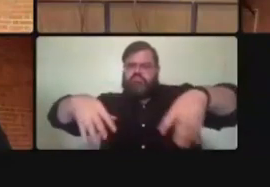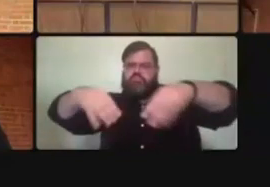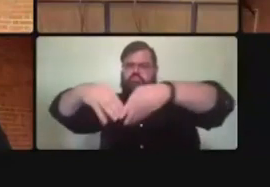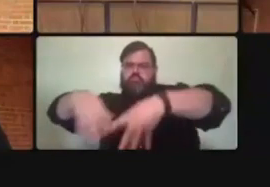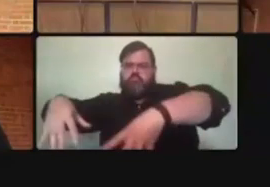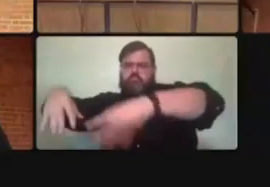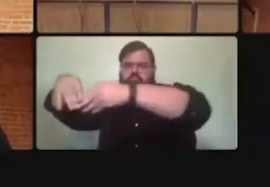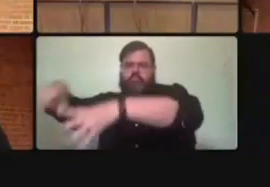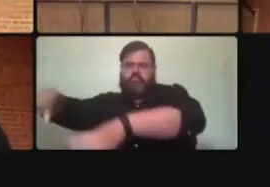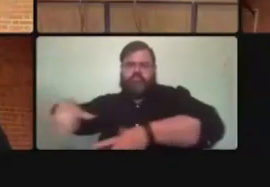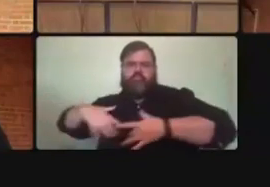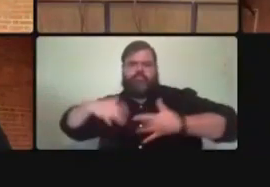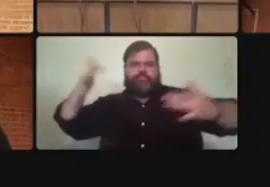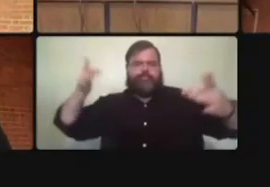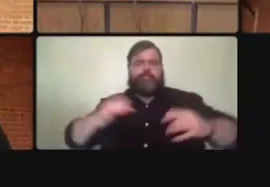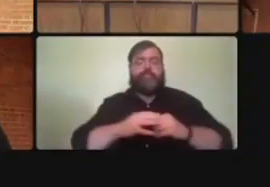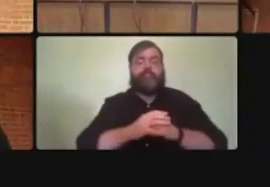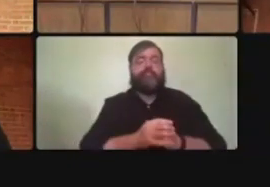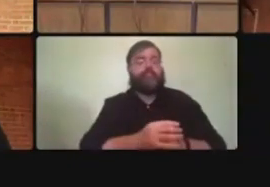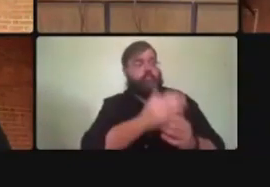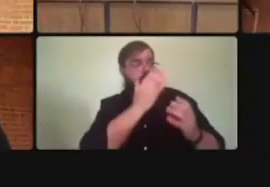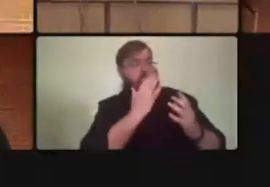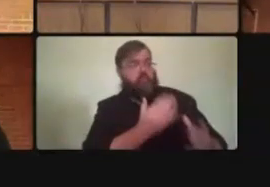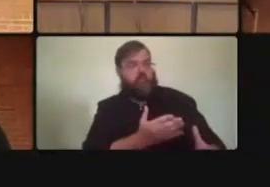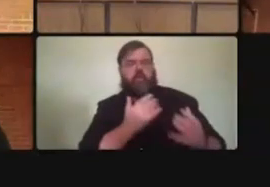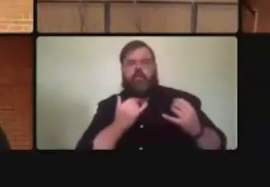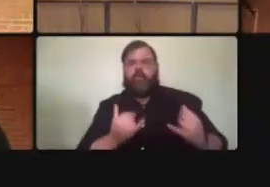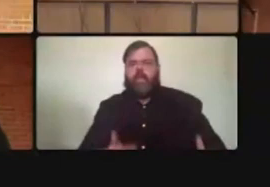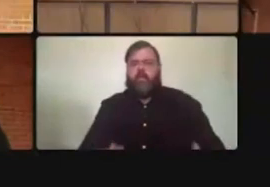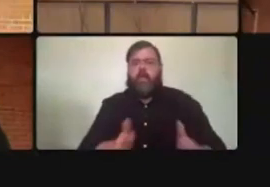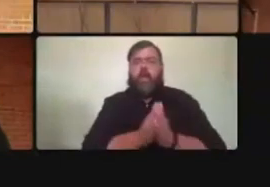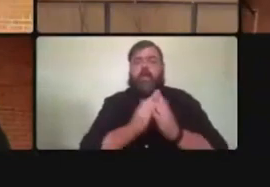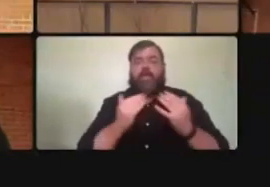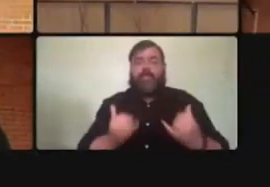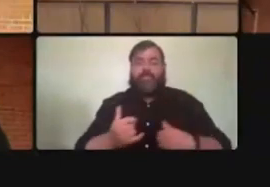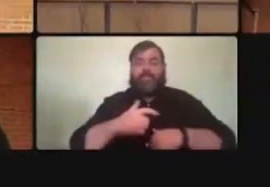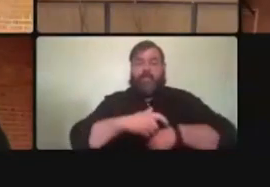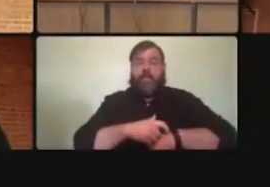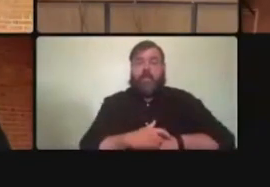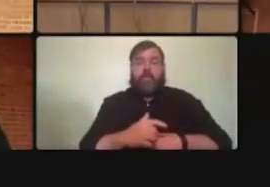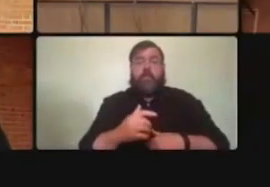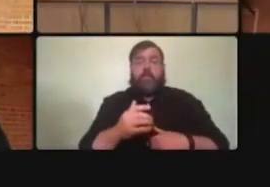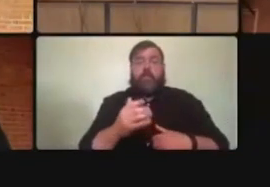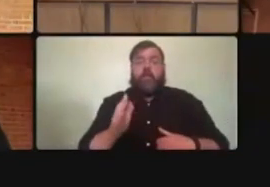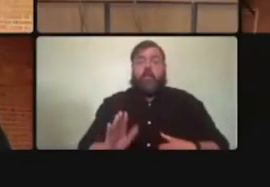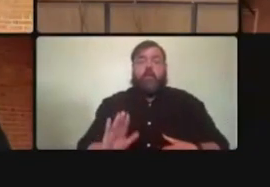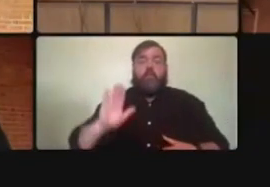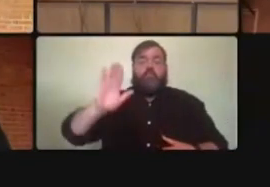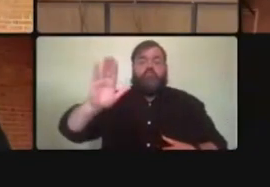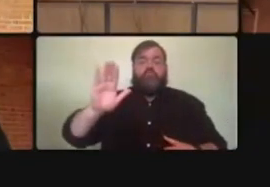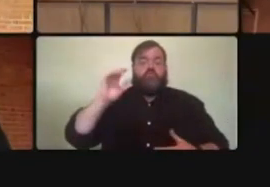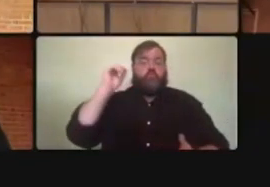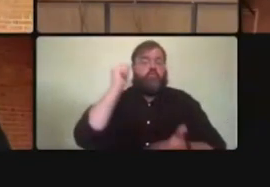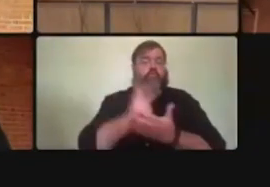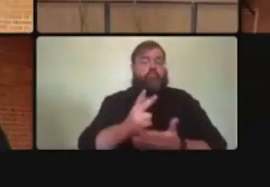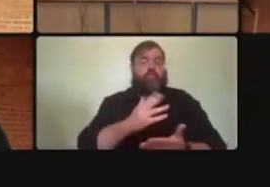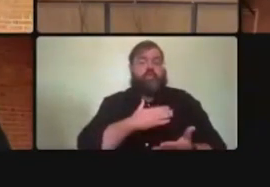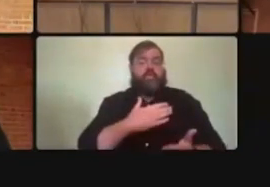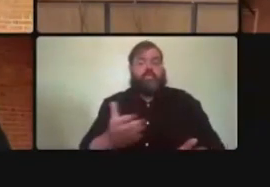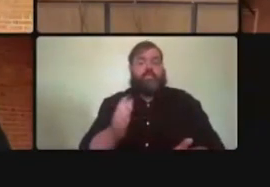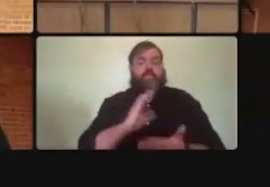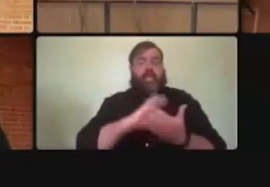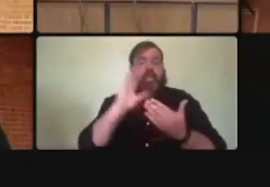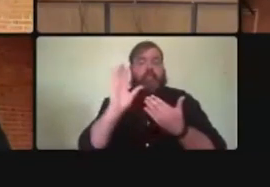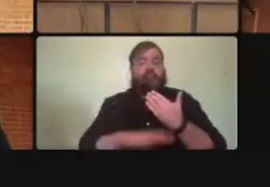Asante Bwana Polio. Na ningependa kuuliza wakati huu iwapo kuna hoja